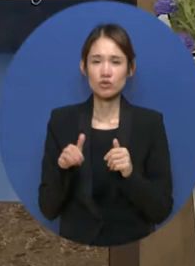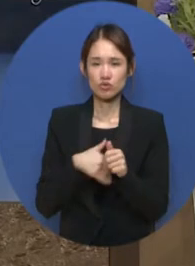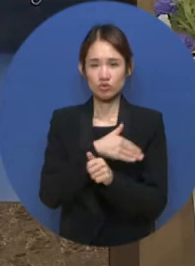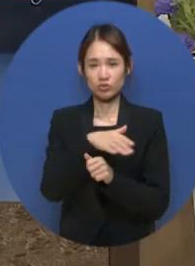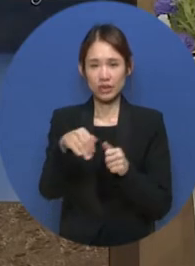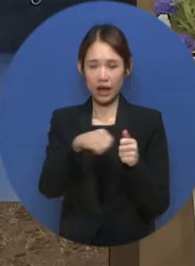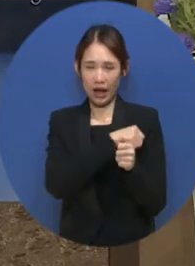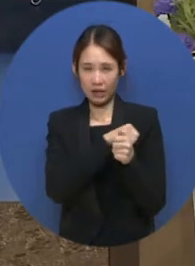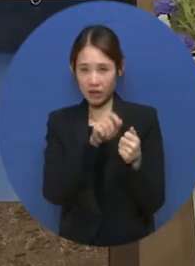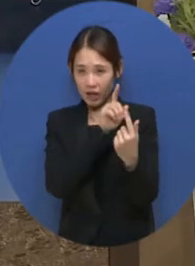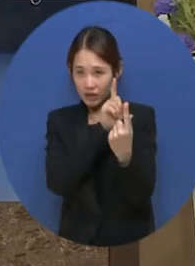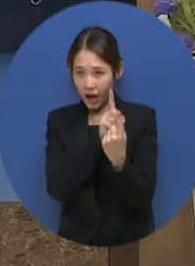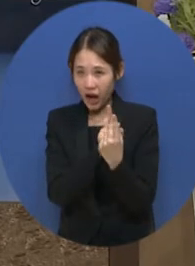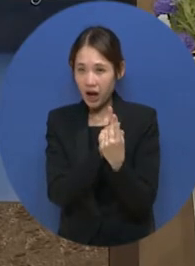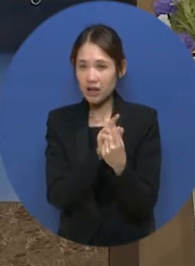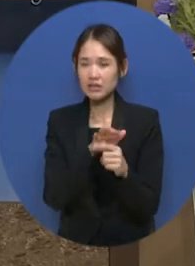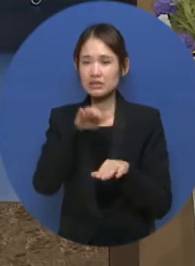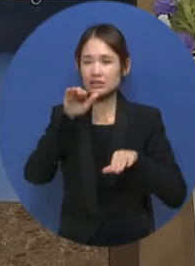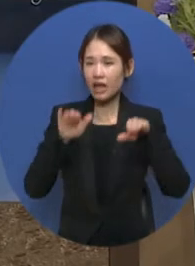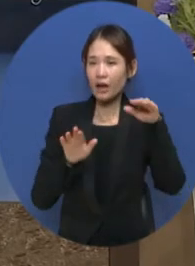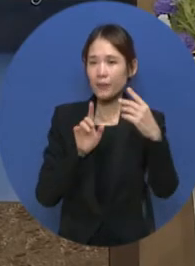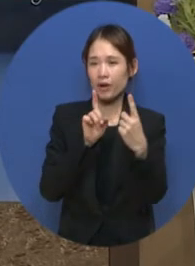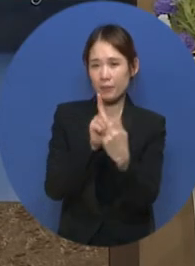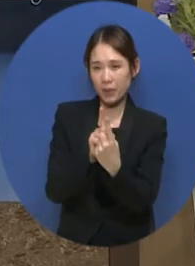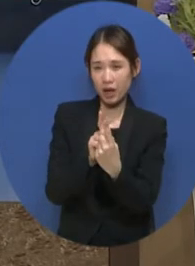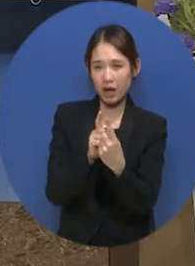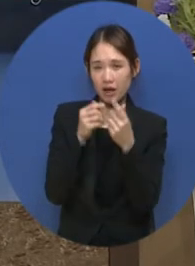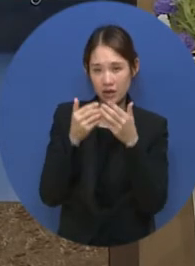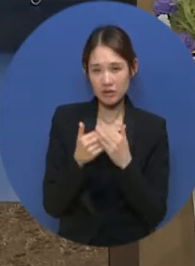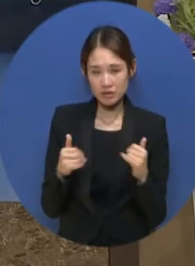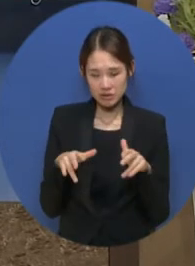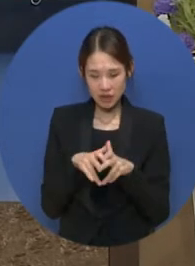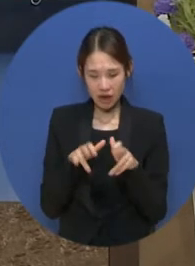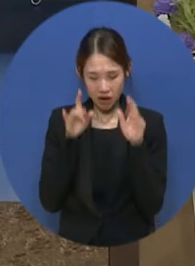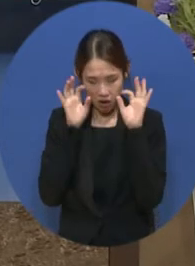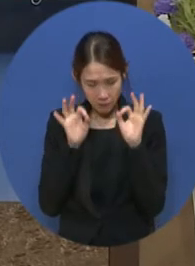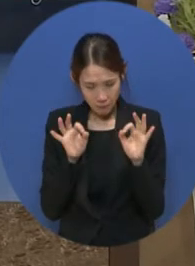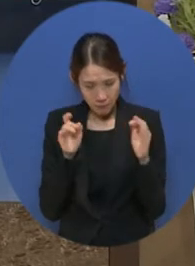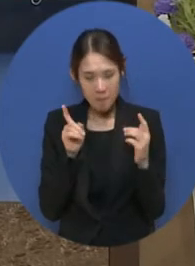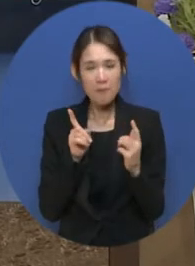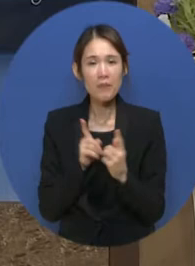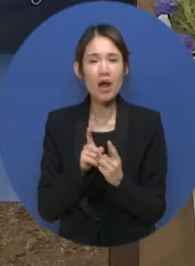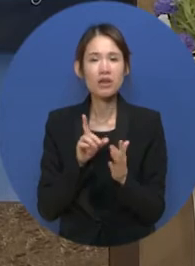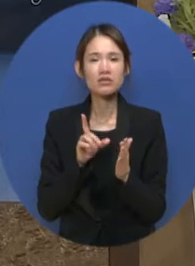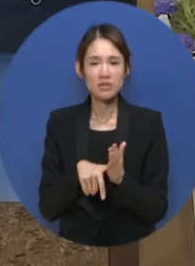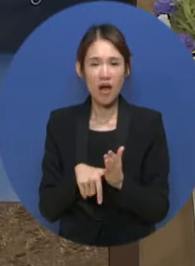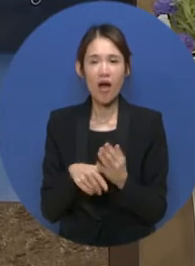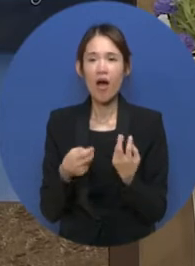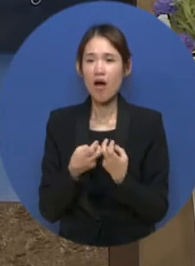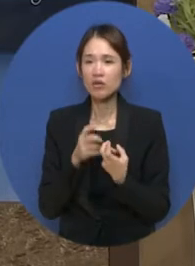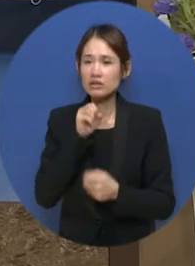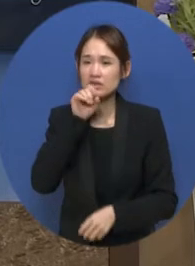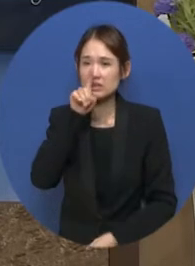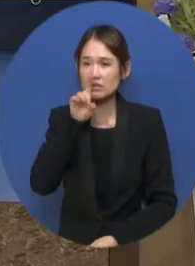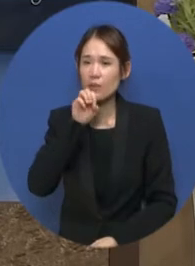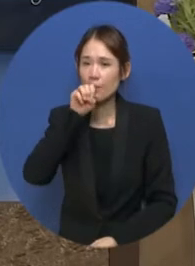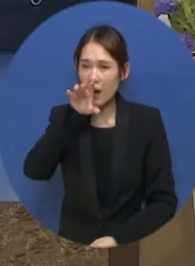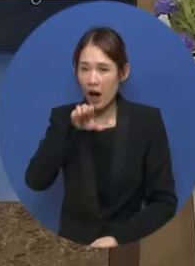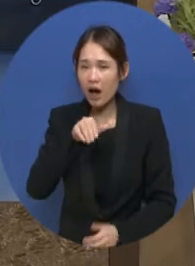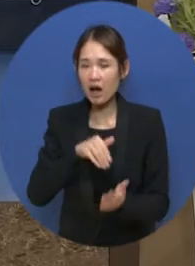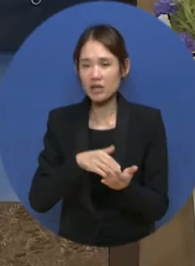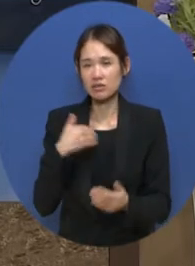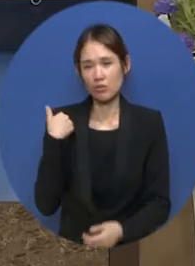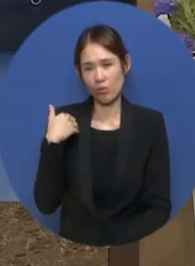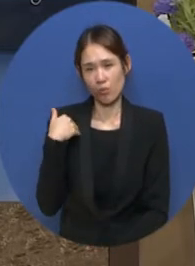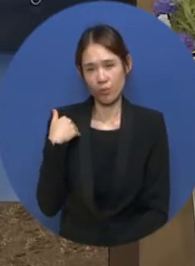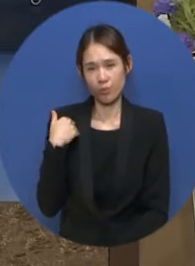닭 학대를 당하거나 어차 별을 받는 그 장애인을 봤을 때 어떻게 신고를 해야 하는지를 몰라서